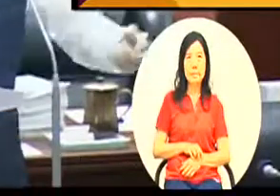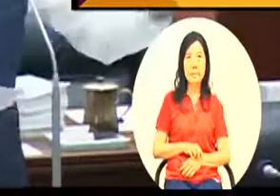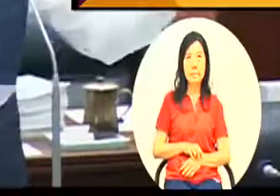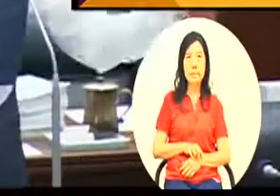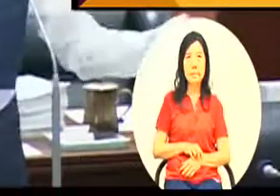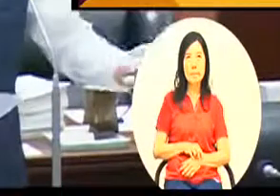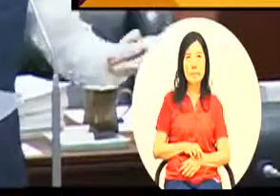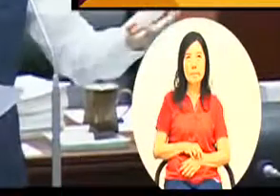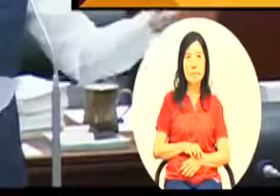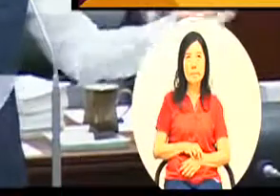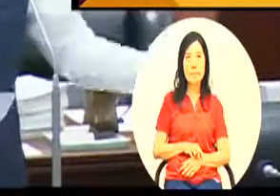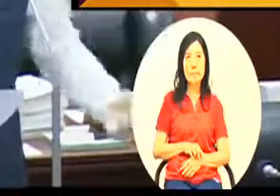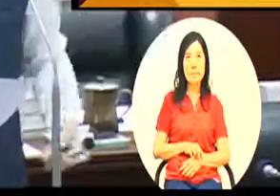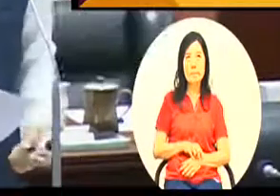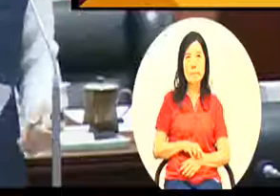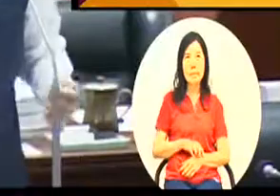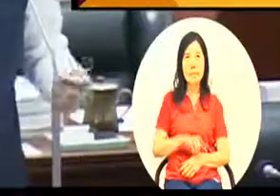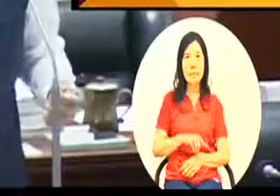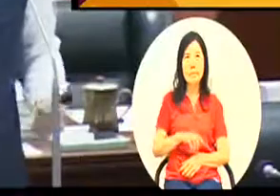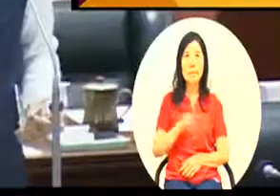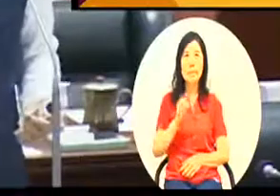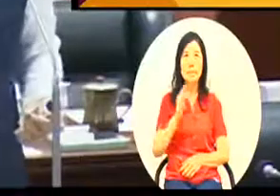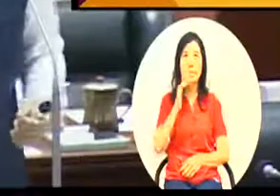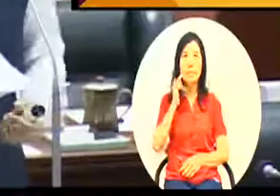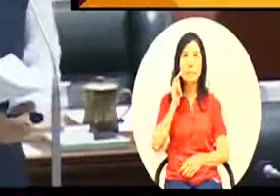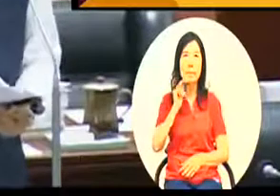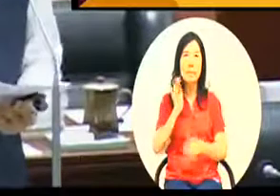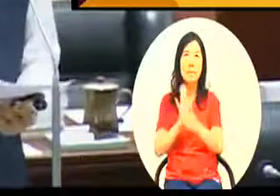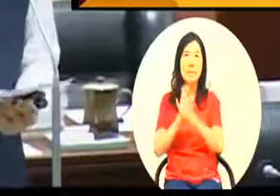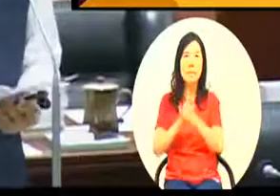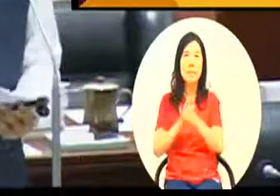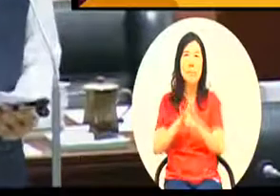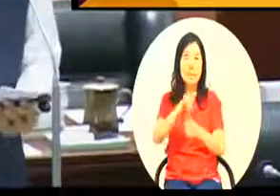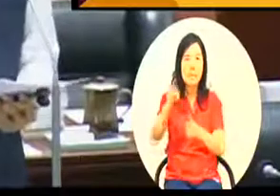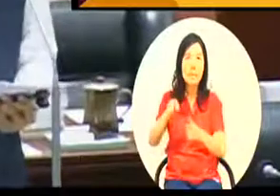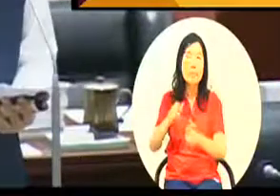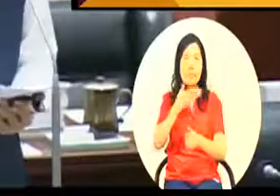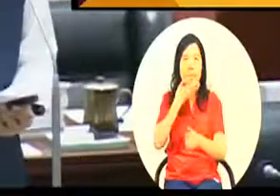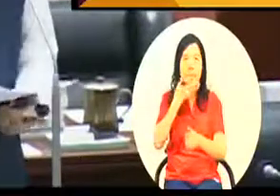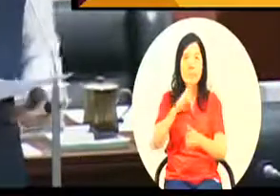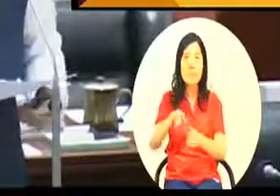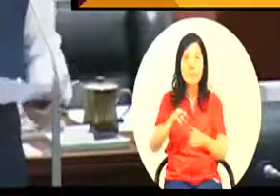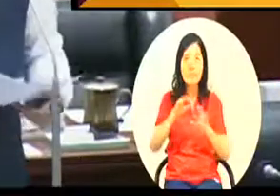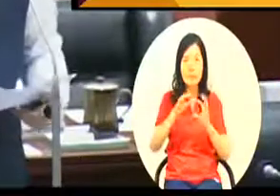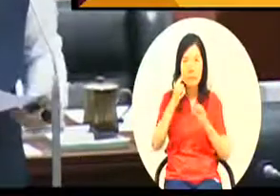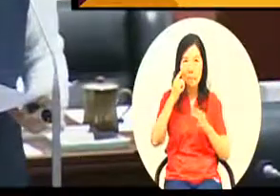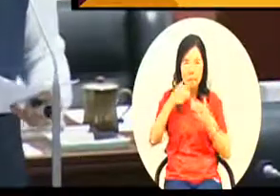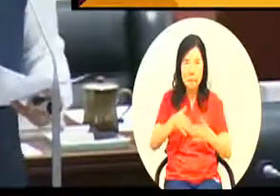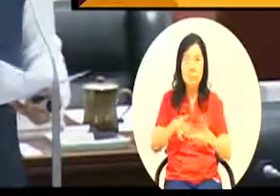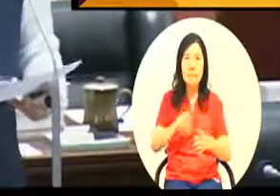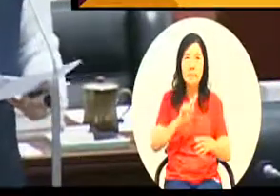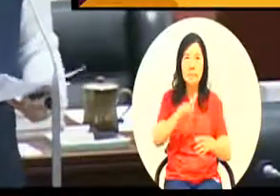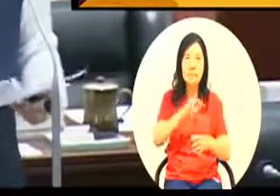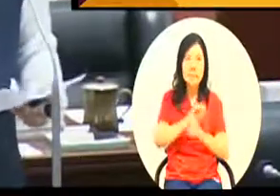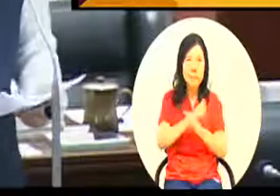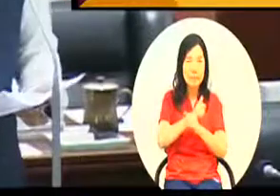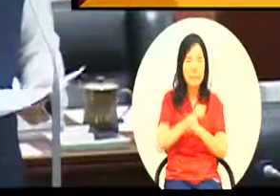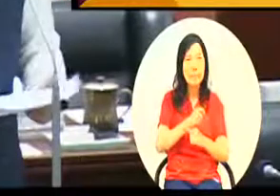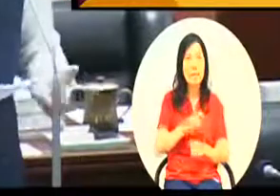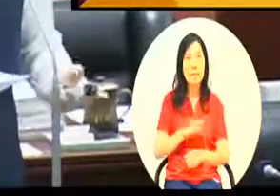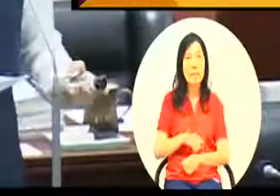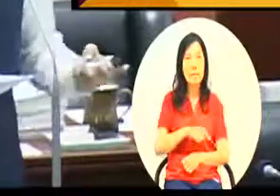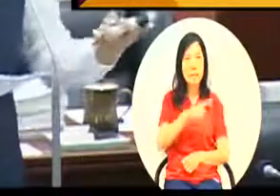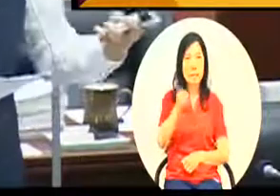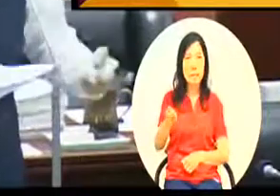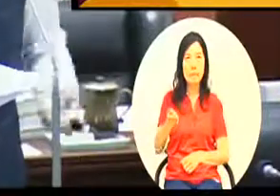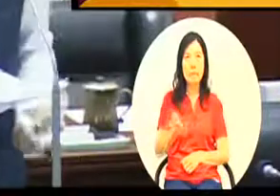为各位爸爸妈妈来谋福利，做这个是我比较关注的点。好，那局长在您做参考。接下去的